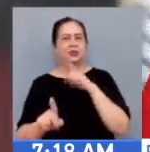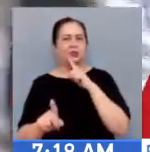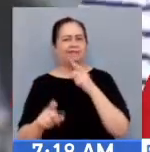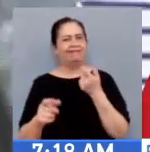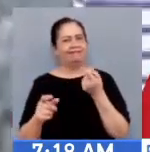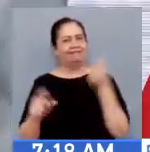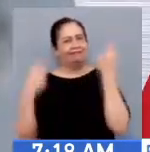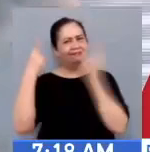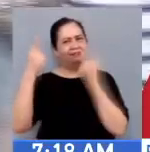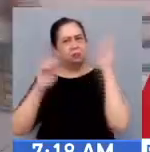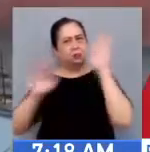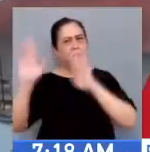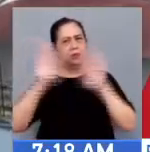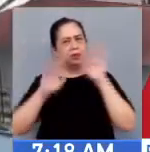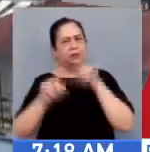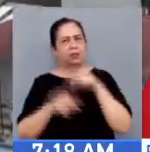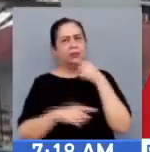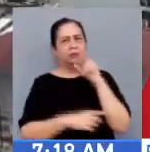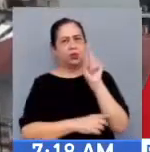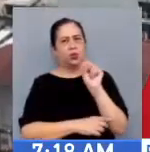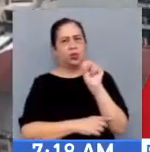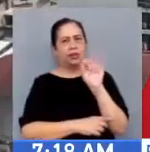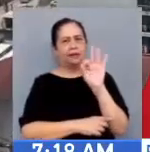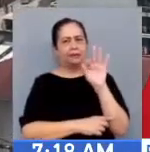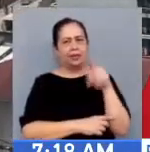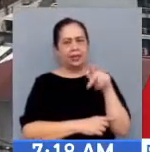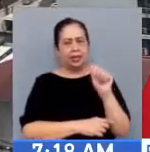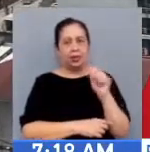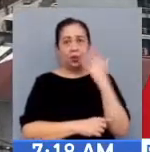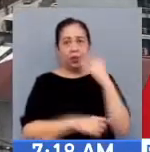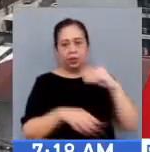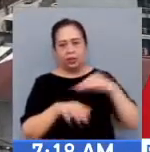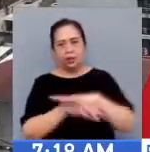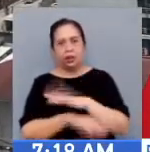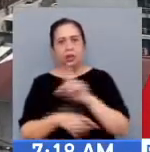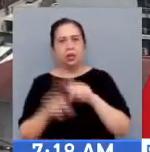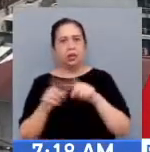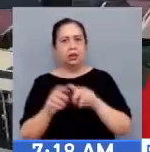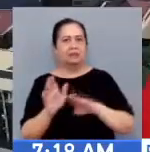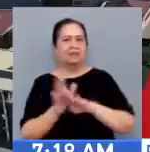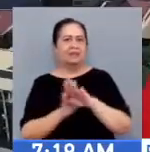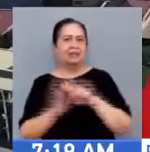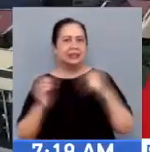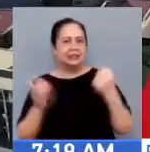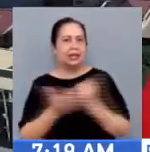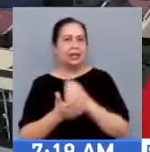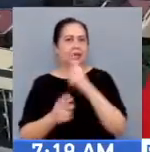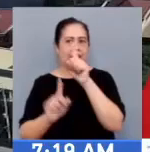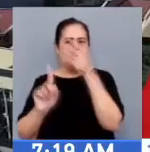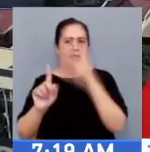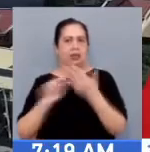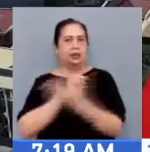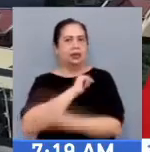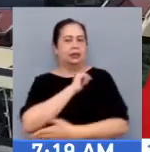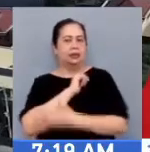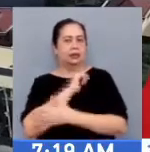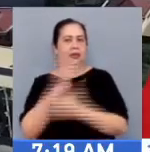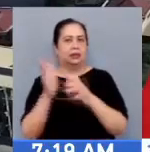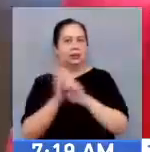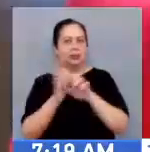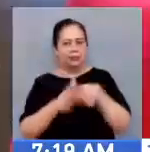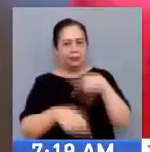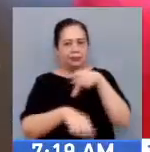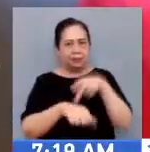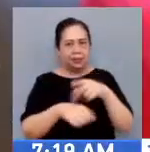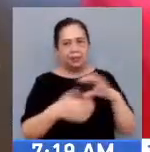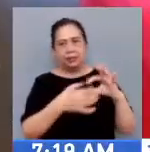ayon sa UNFPA dahil apektado nito ang pag-unlad sana ng isang bansa gaya ng Pilipinas.